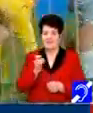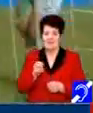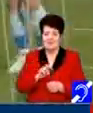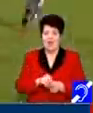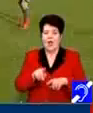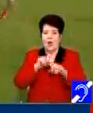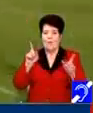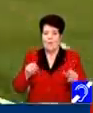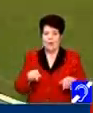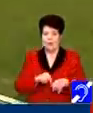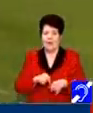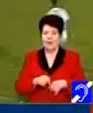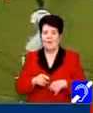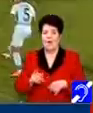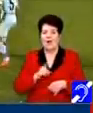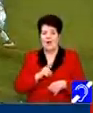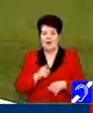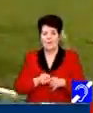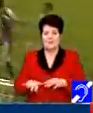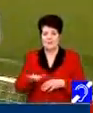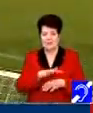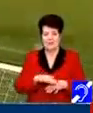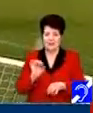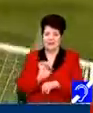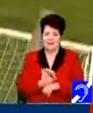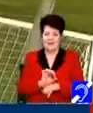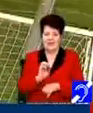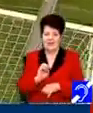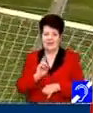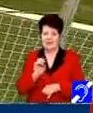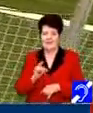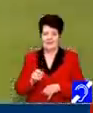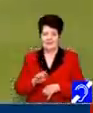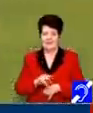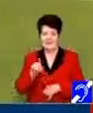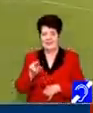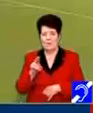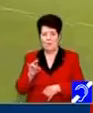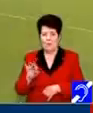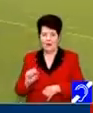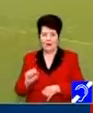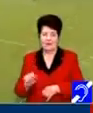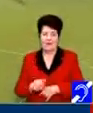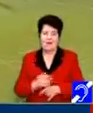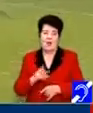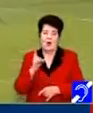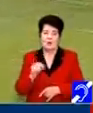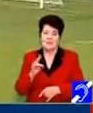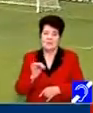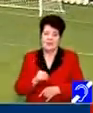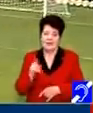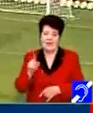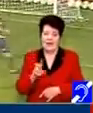Portarul gazelor a rămas cel mai ocupat jucător de pe teren și a blocat execuția lui Daniel Popa. Juventus a răspuns prin Constantinescu, dar